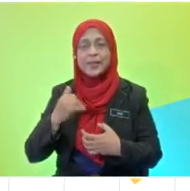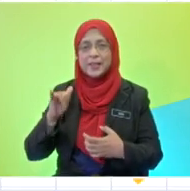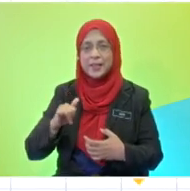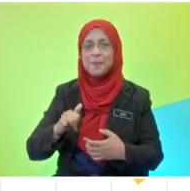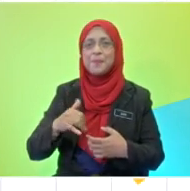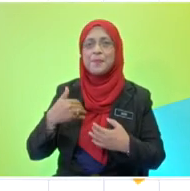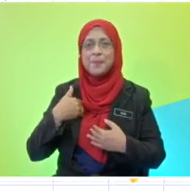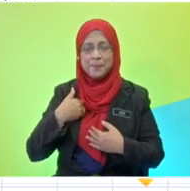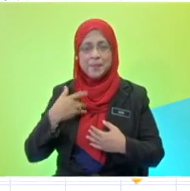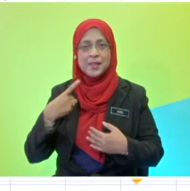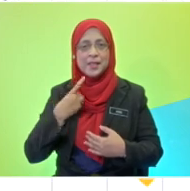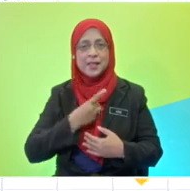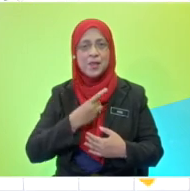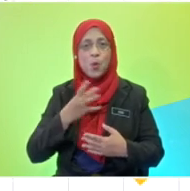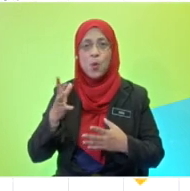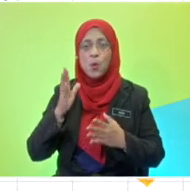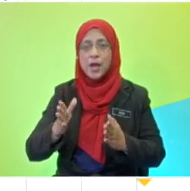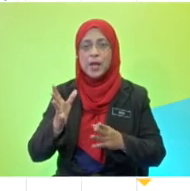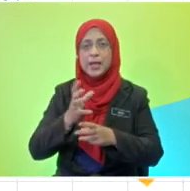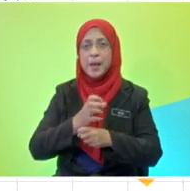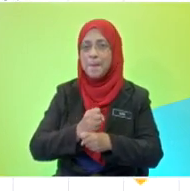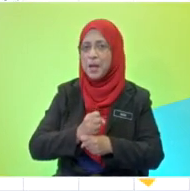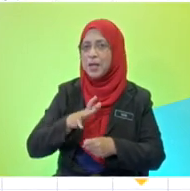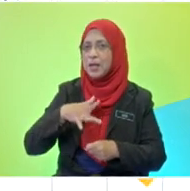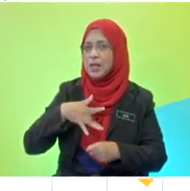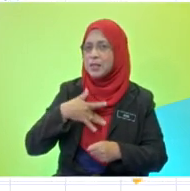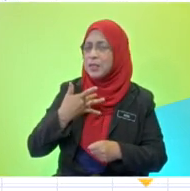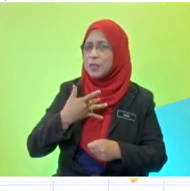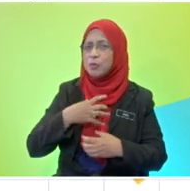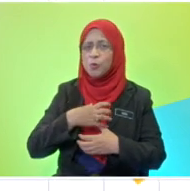perasaan membersihkan hati dari Hasa dengki rasa